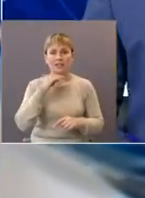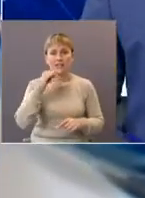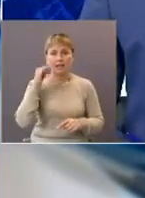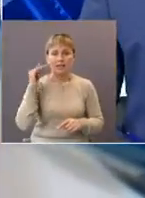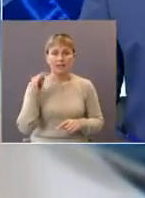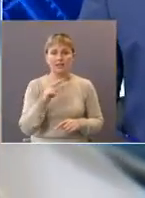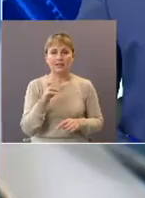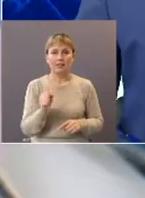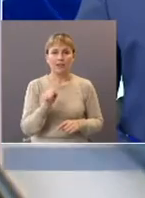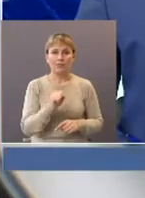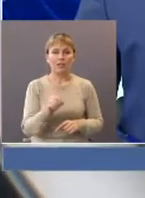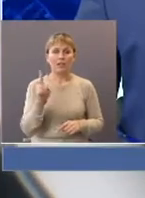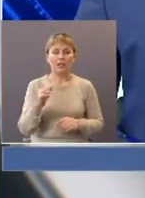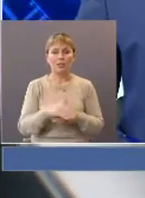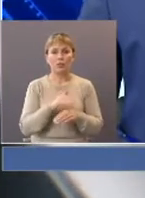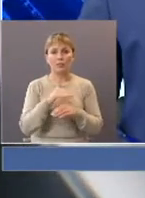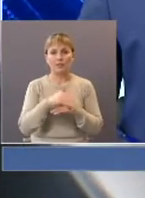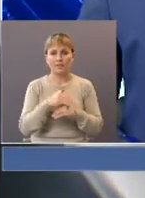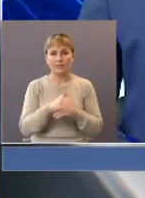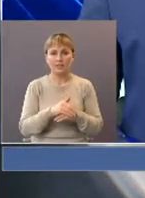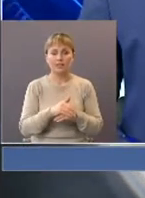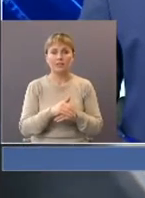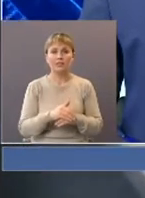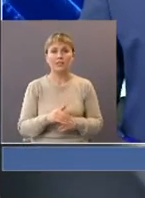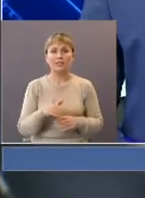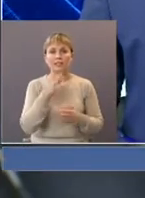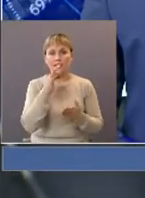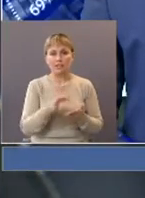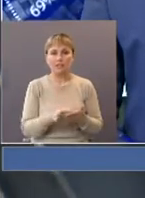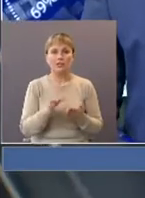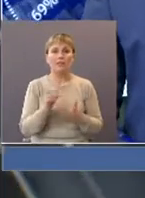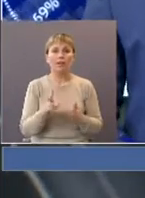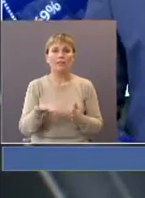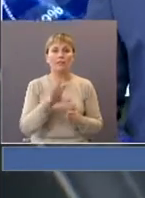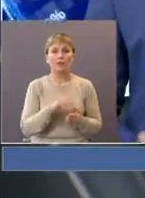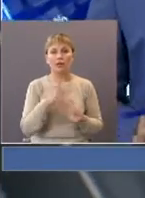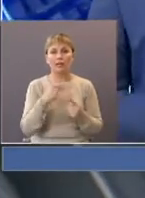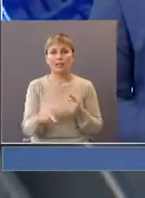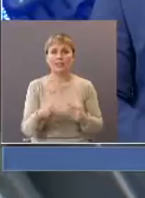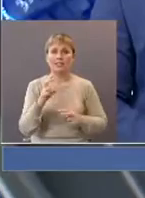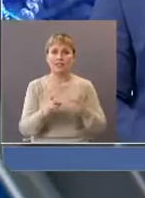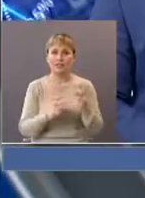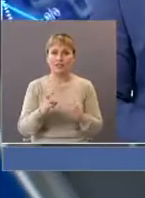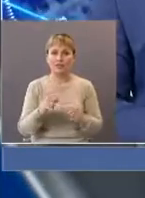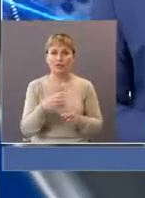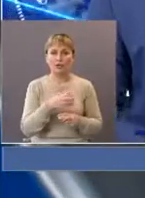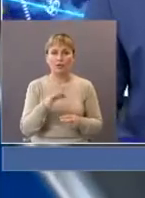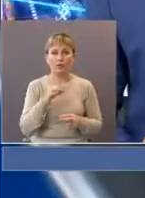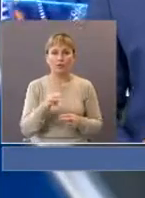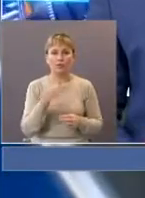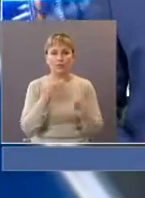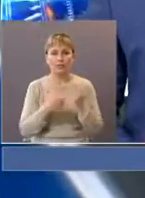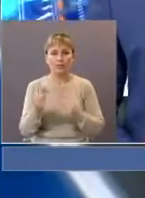Амиржан Калиев. Добрый вечер, Амиржан Кашкарбаевич. Скажите, как же все-таки отличить заводской алкоголь от